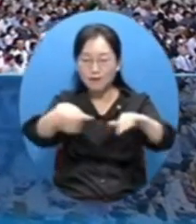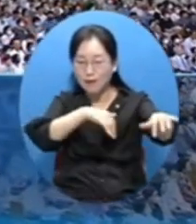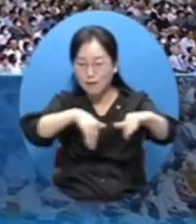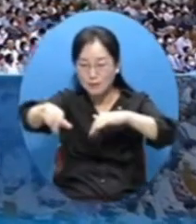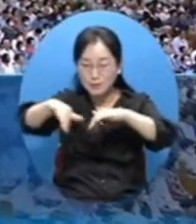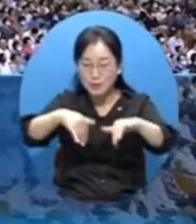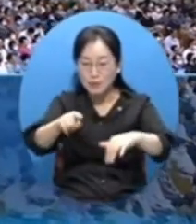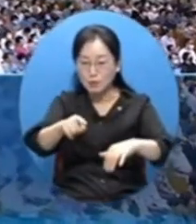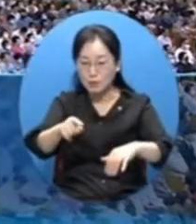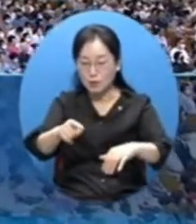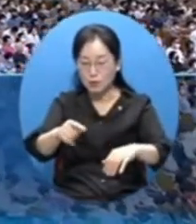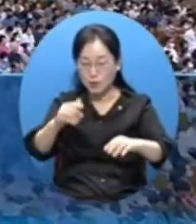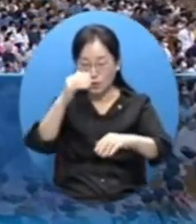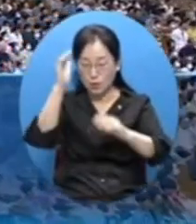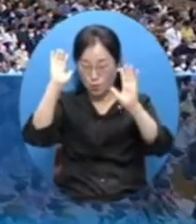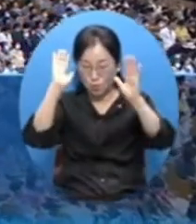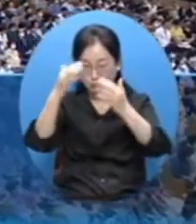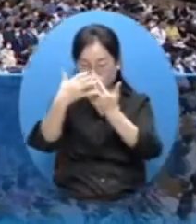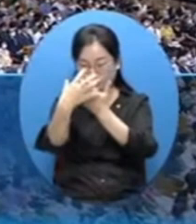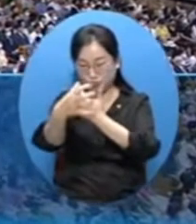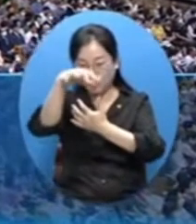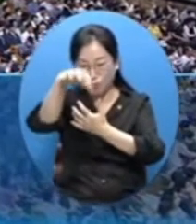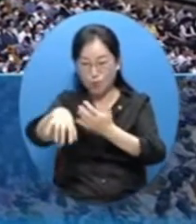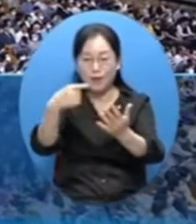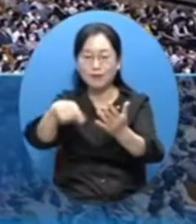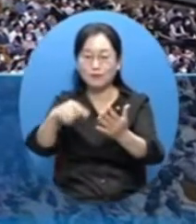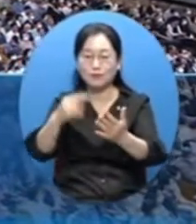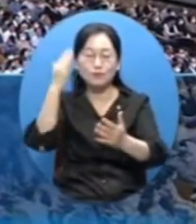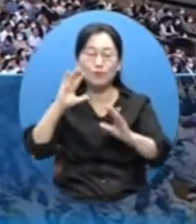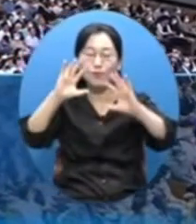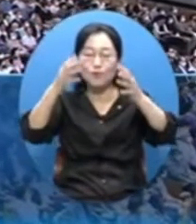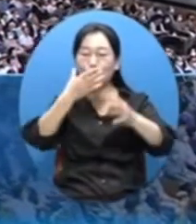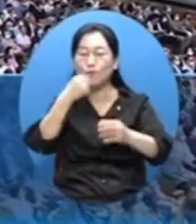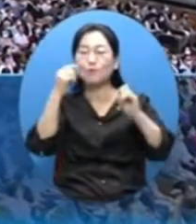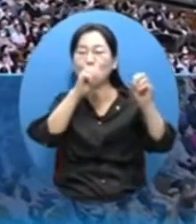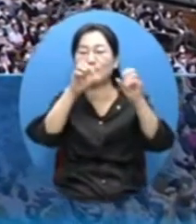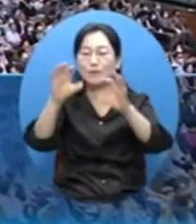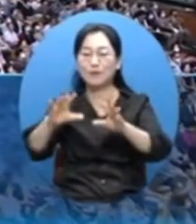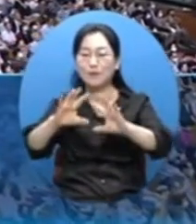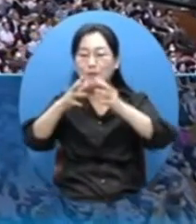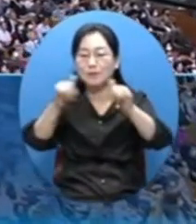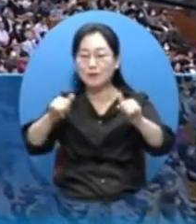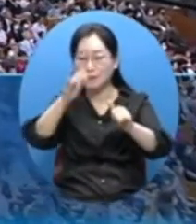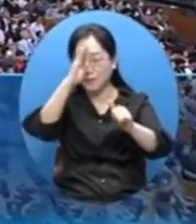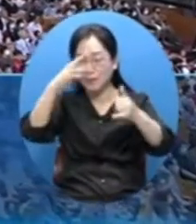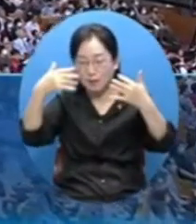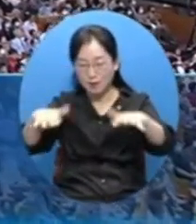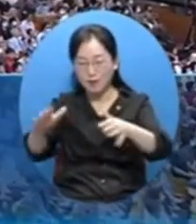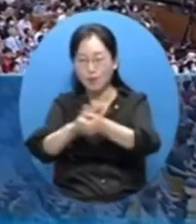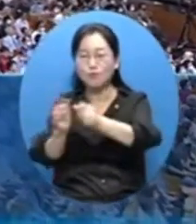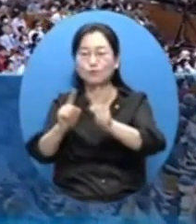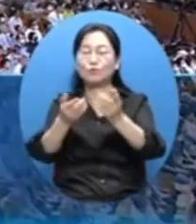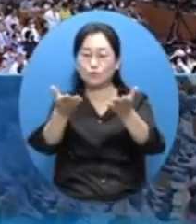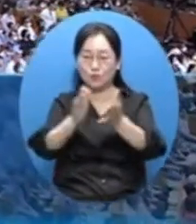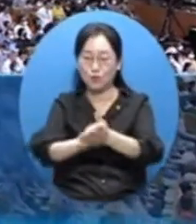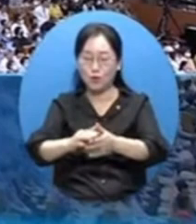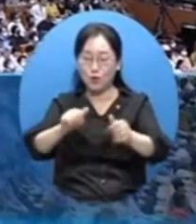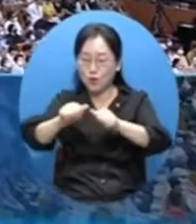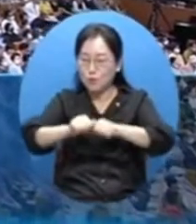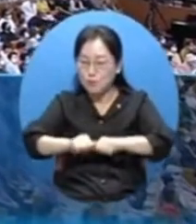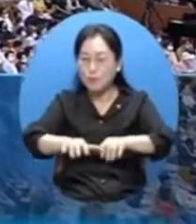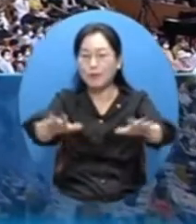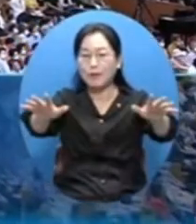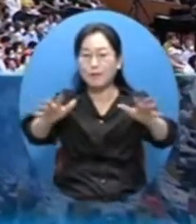그들의 회당에서 가르치시며 천국 복음을 전파하시며 백성 중에 모든 병과 모든 약한 것을 고치시니 그의 소문이 온 수리아에